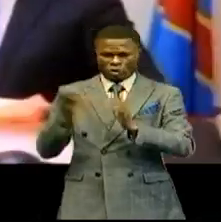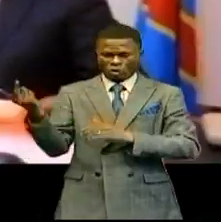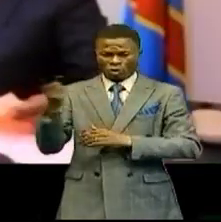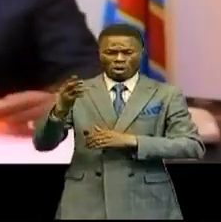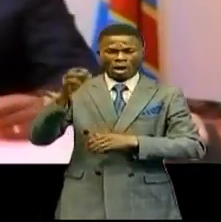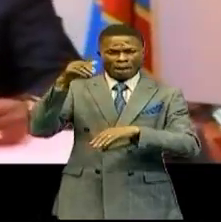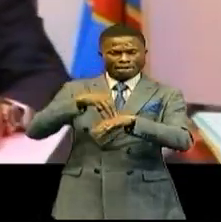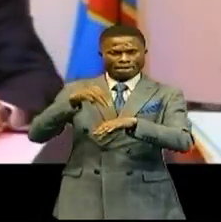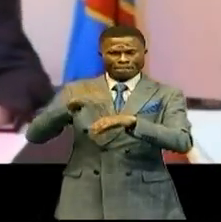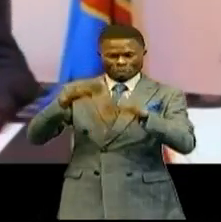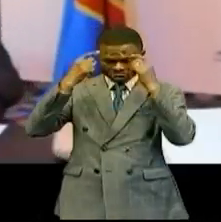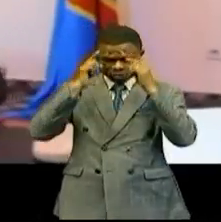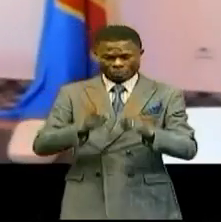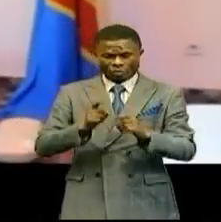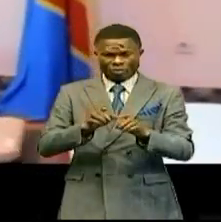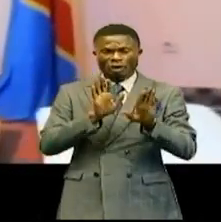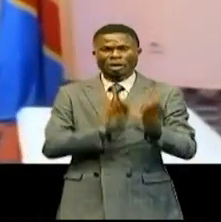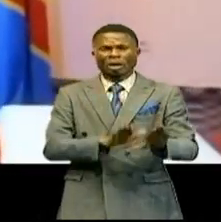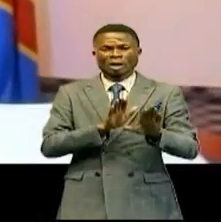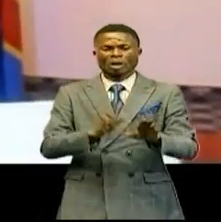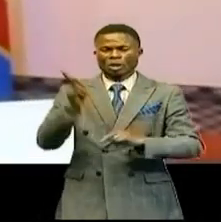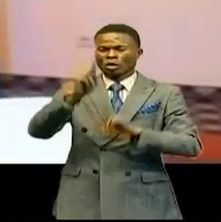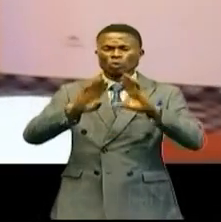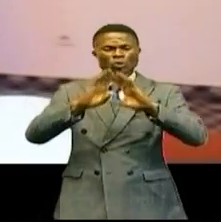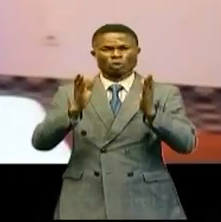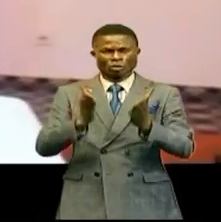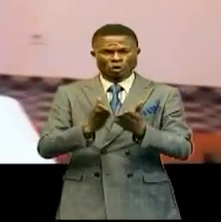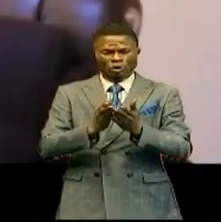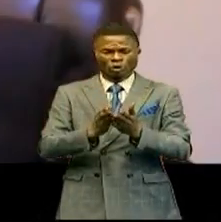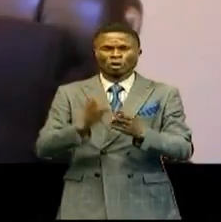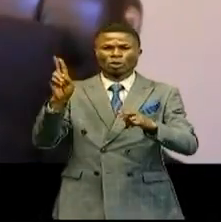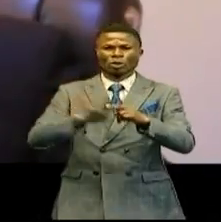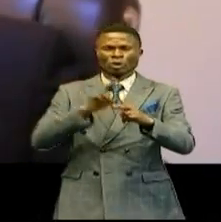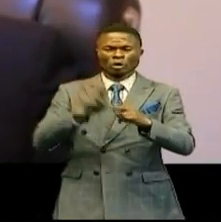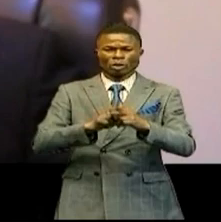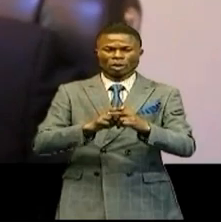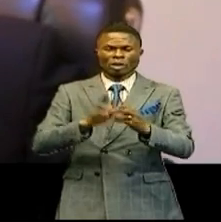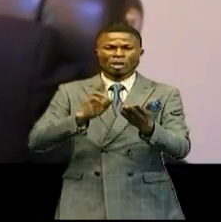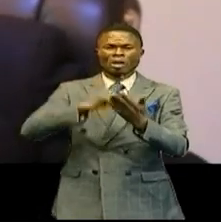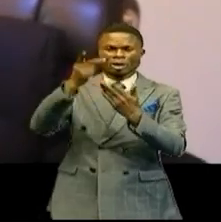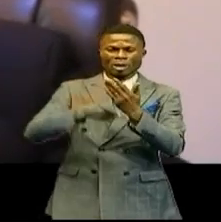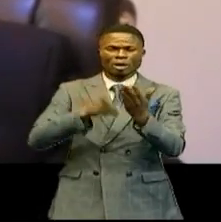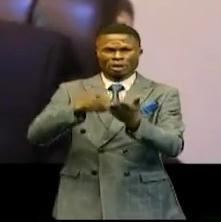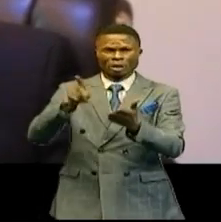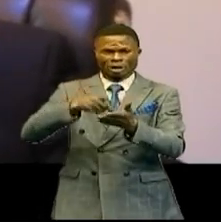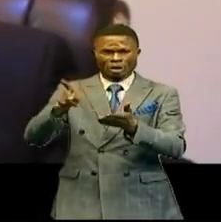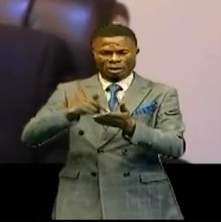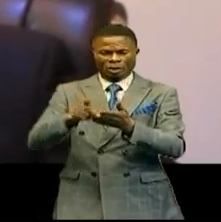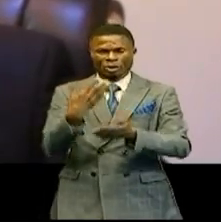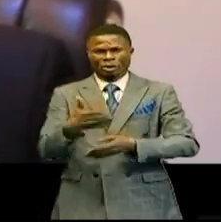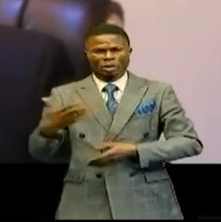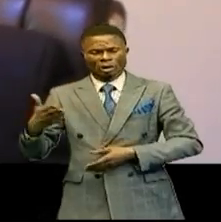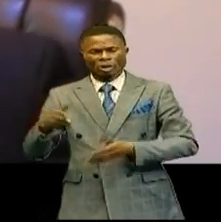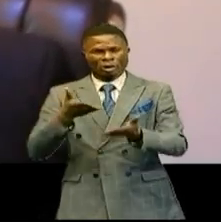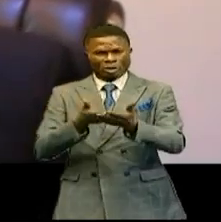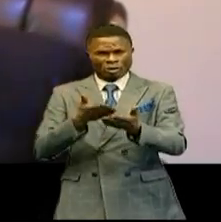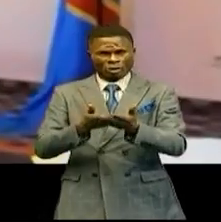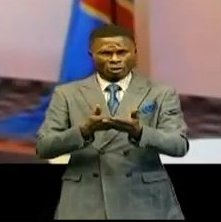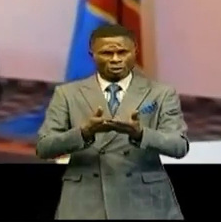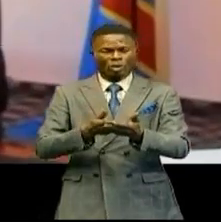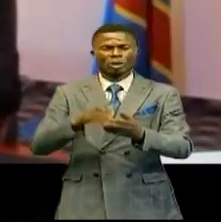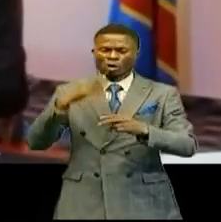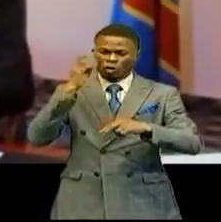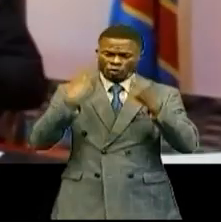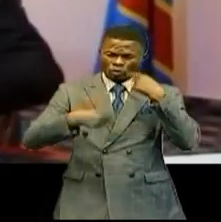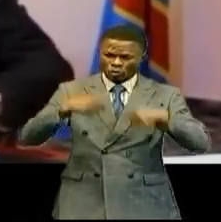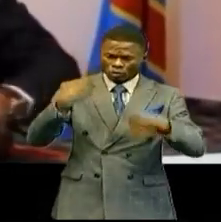Lodge. La forte attente de la population de l'application de la nouvelle tarification de prix de produits surgelés en cours des